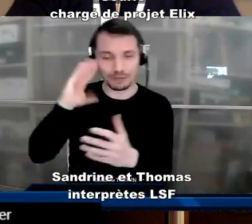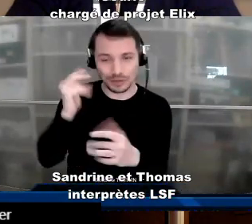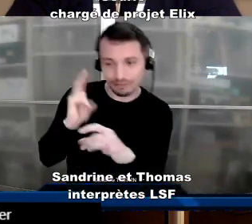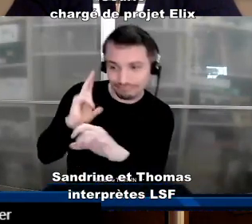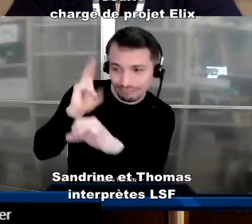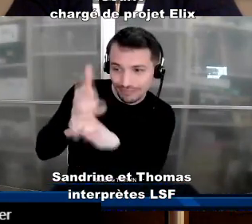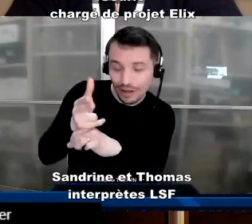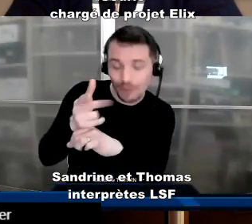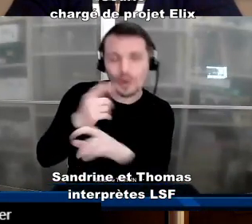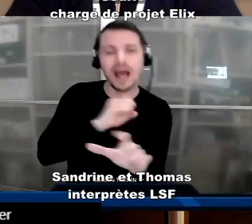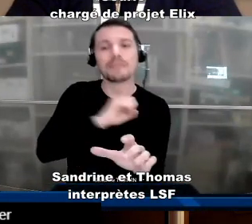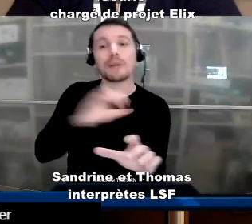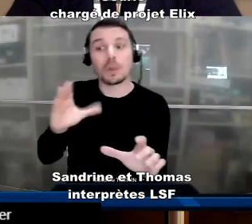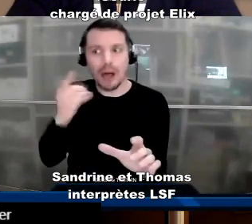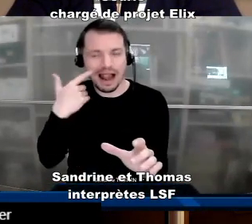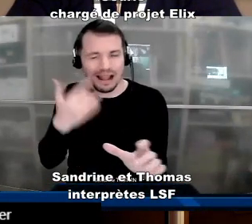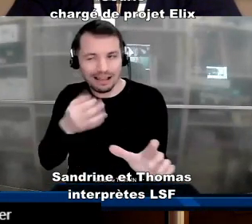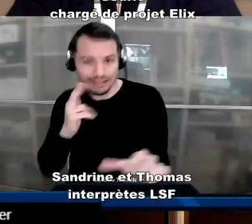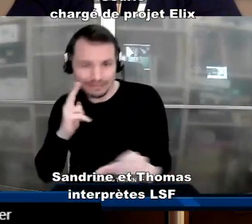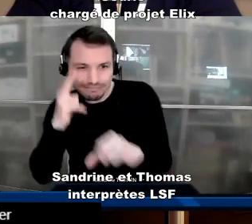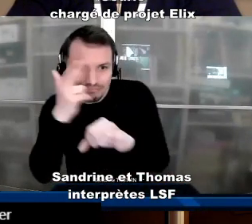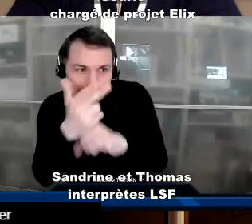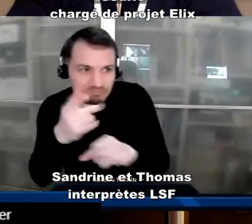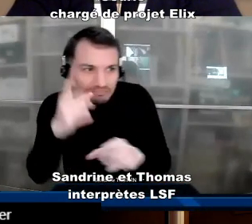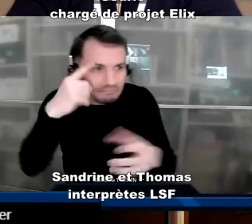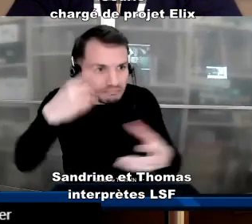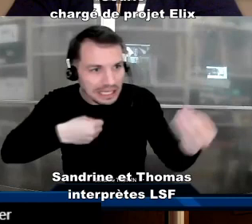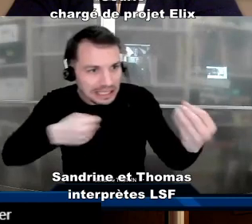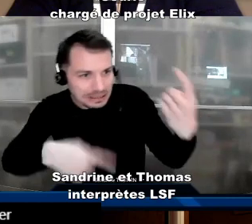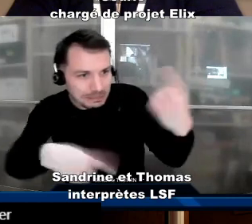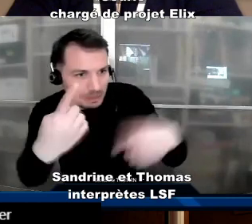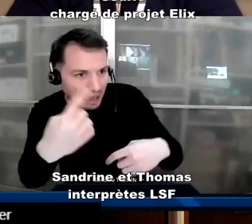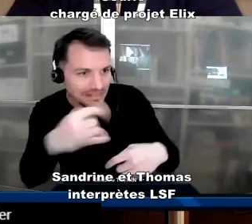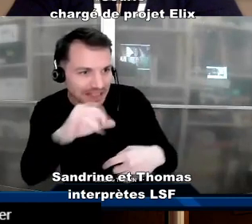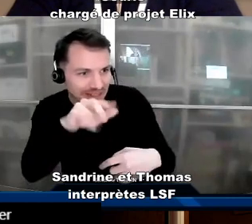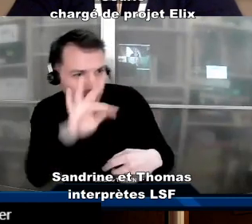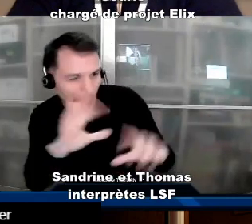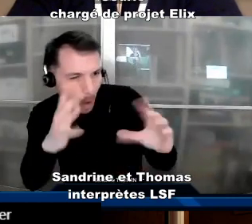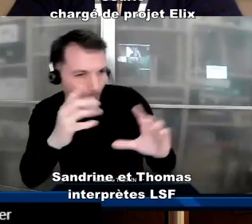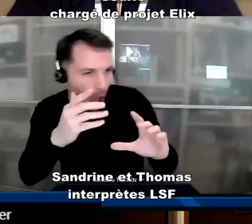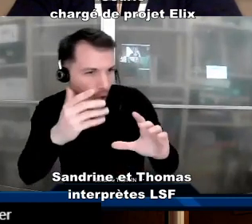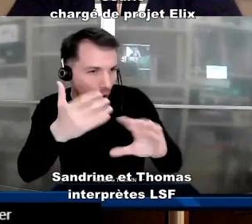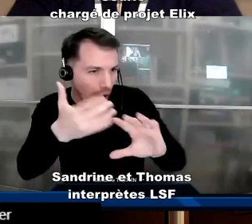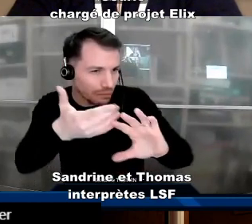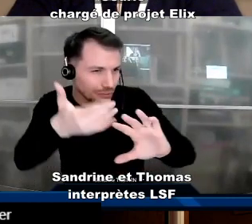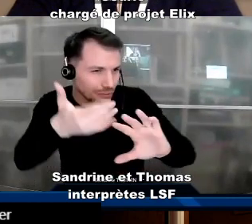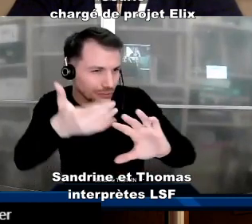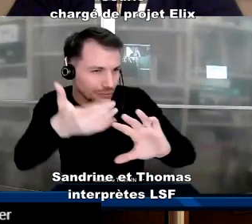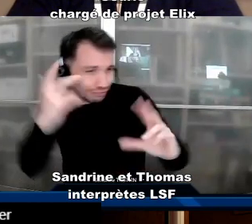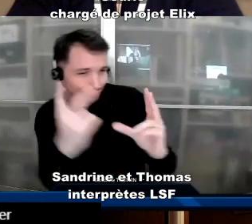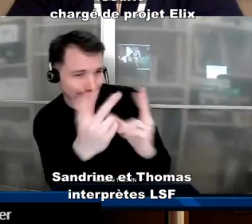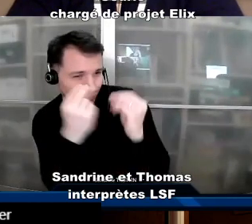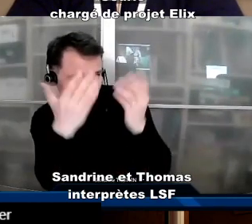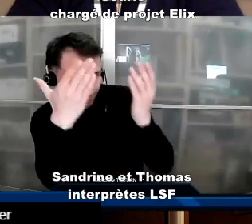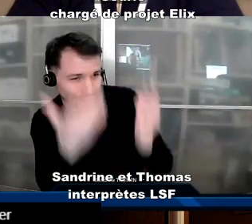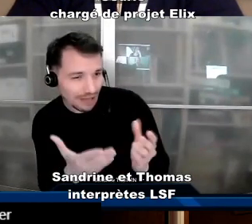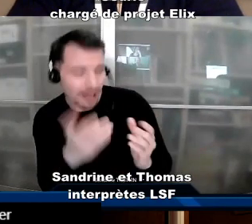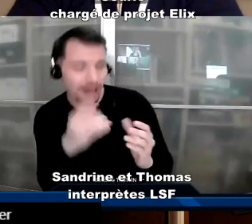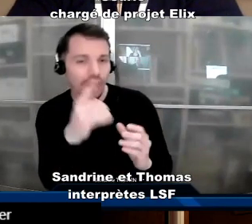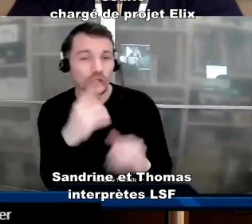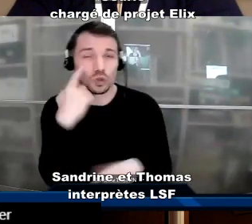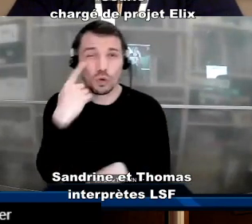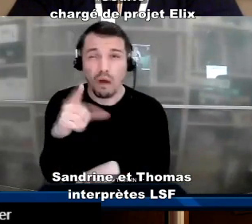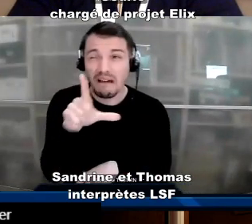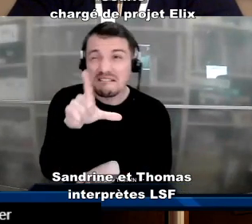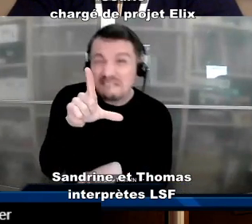interviewé Emmanuelle sur comment elle en était arrivée à devenir directrice de l'IVT. Et alors, je ne sais plus combien il y en a, je dirais une vingtaine, mais